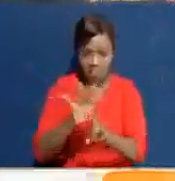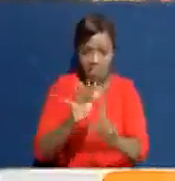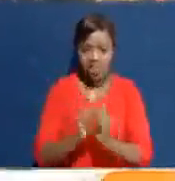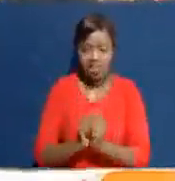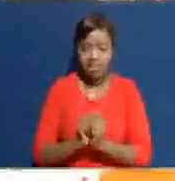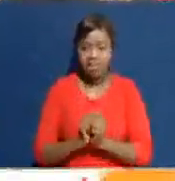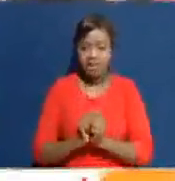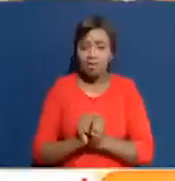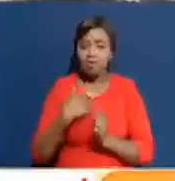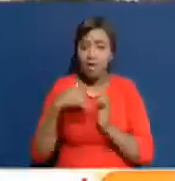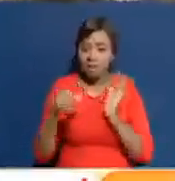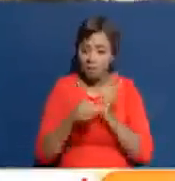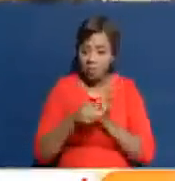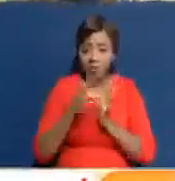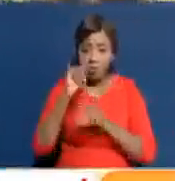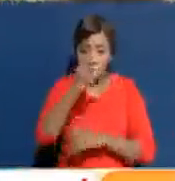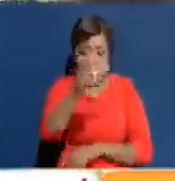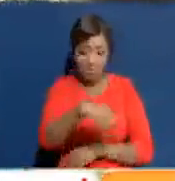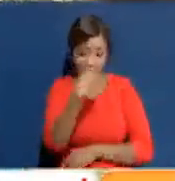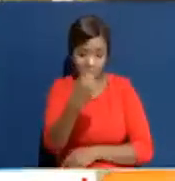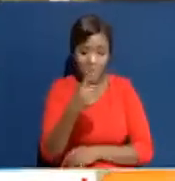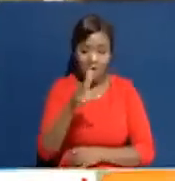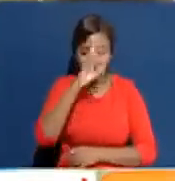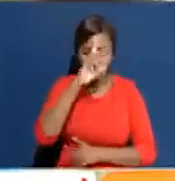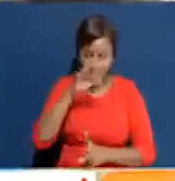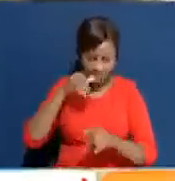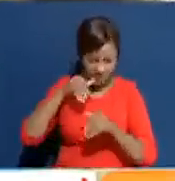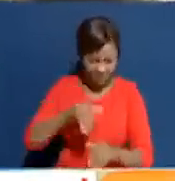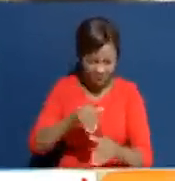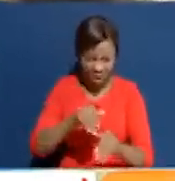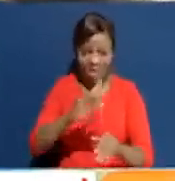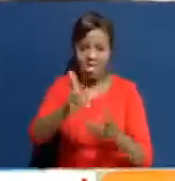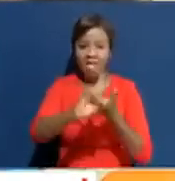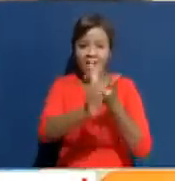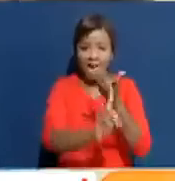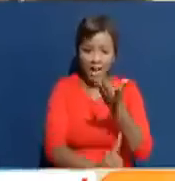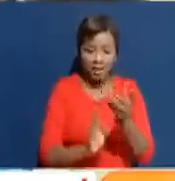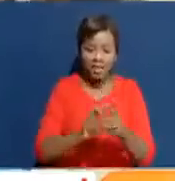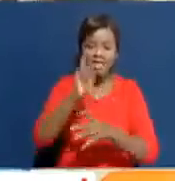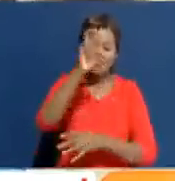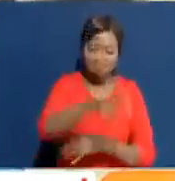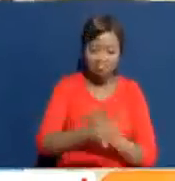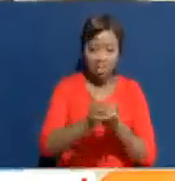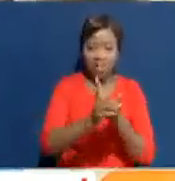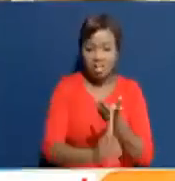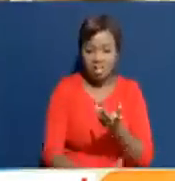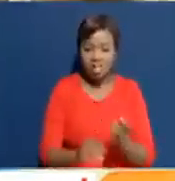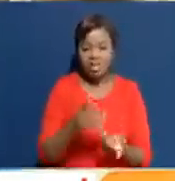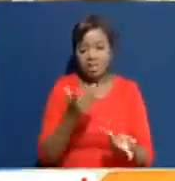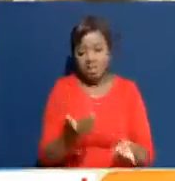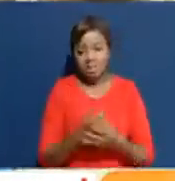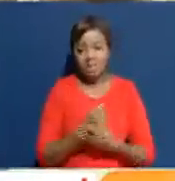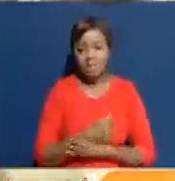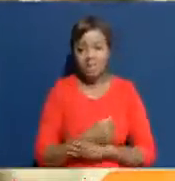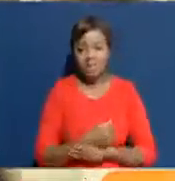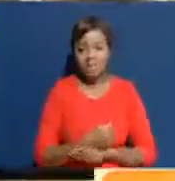sana. Tuko na mtu wetu mwenye jana askari alifukuza kutoka huko juu mpaka chini. Bahati mbaya akaingia